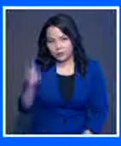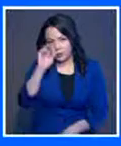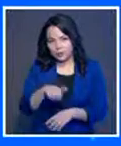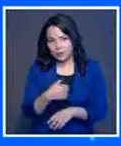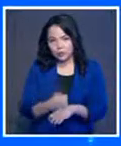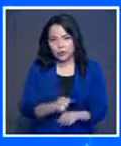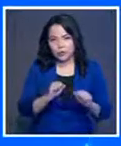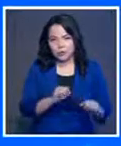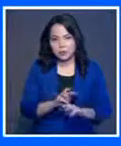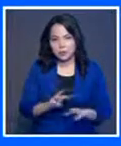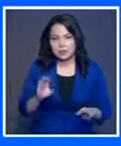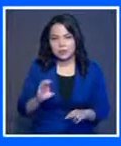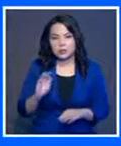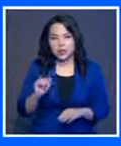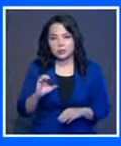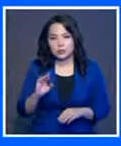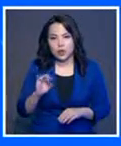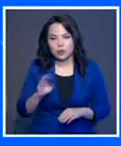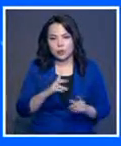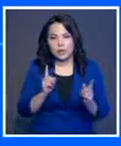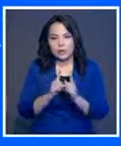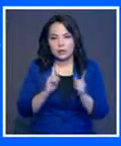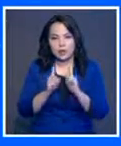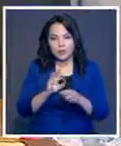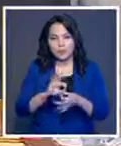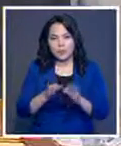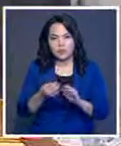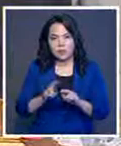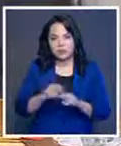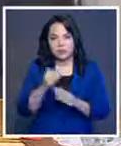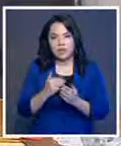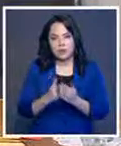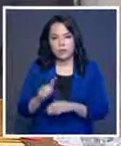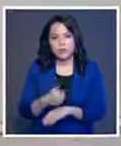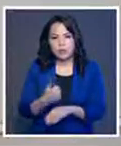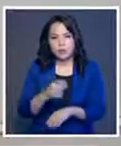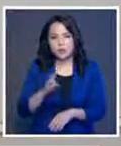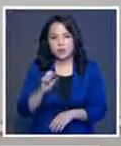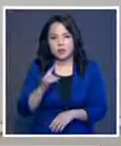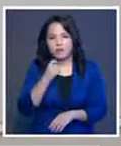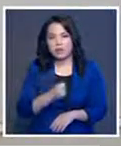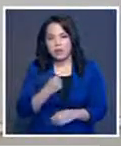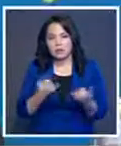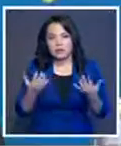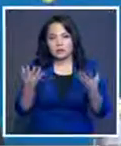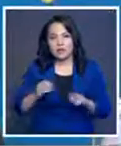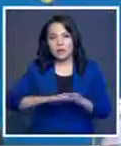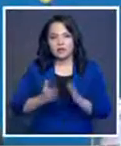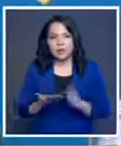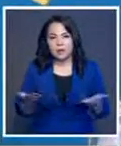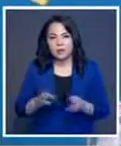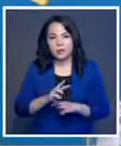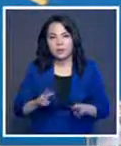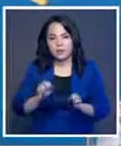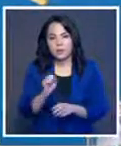Мемлекет башысы қорғаныс министрі Сәкен Жасұзақовты қабылдады. Ведомство башысы Нұрсұлтан Назарбаевқа қарулы күштердің қазіргі жағдайымен министрлік